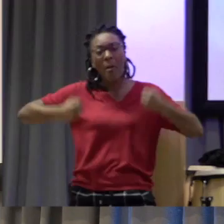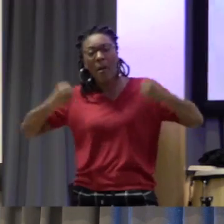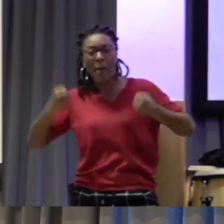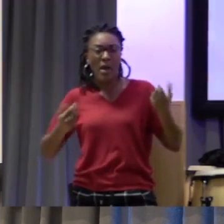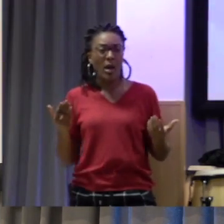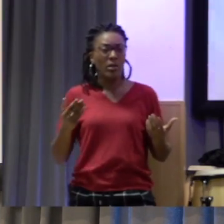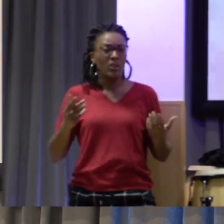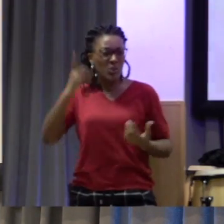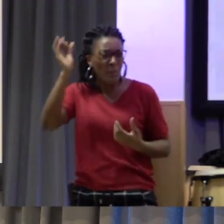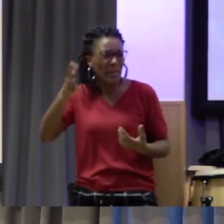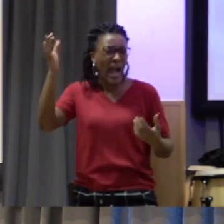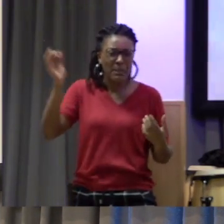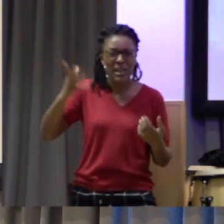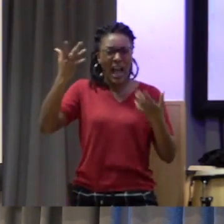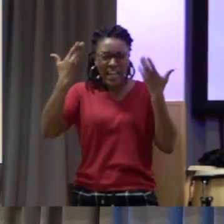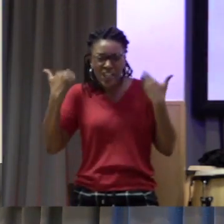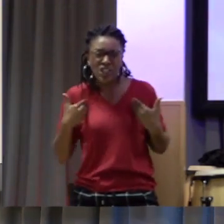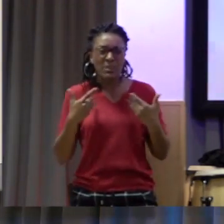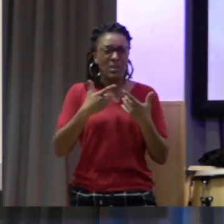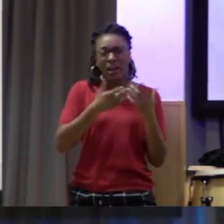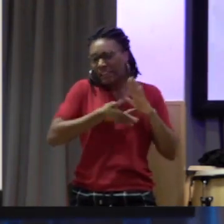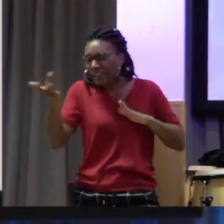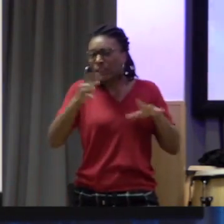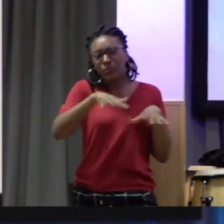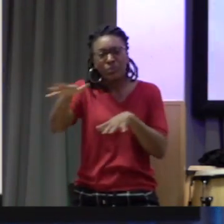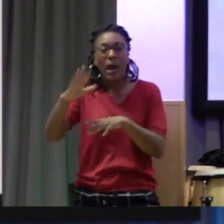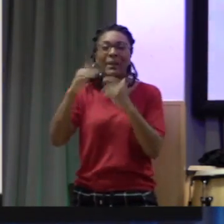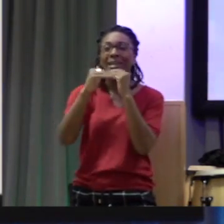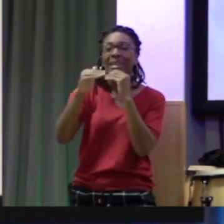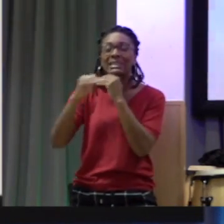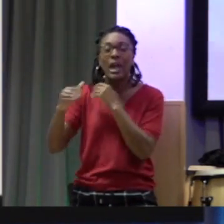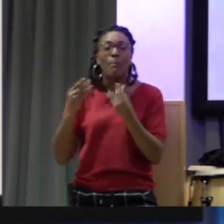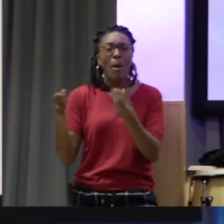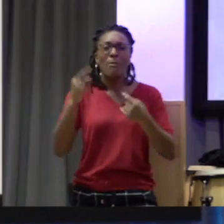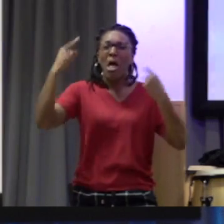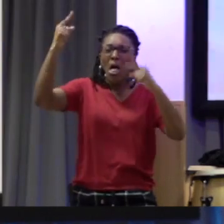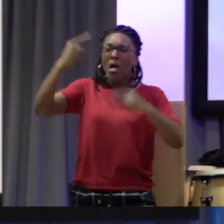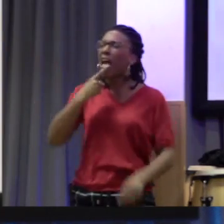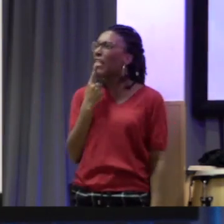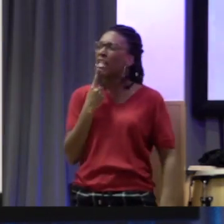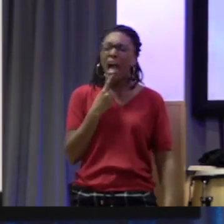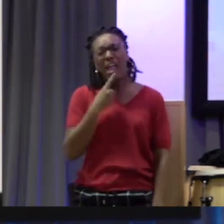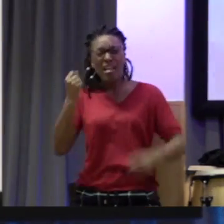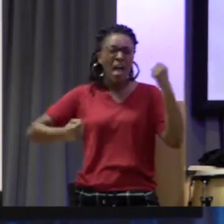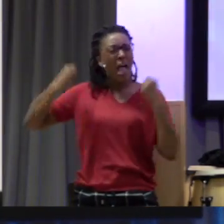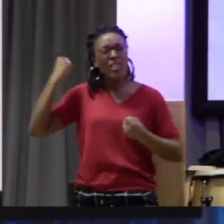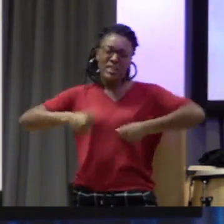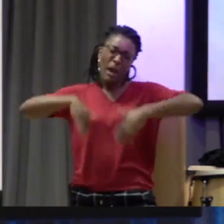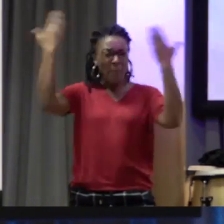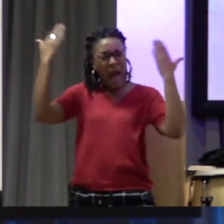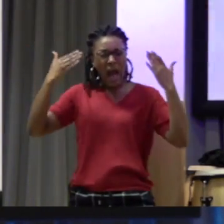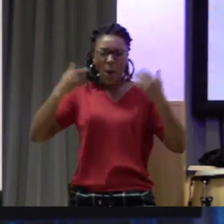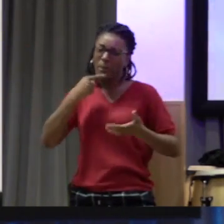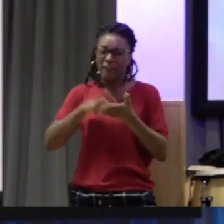miracles qu'il a fait pour délivrer ce peuple, et une fois qu'ils arrivent dans le désert, qu'est-ce qu'ils font? Ils commencent à parler mal en disant on en a marre, on